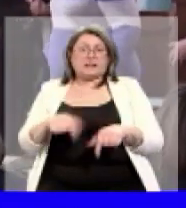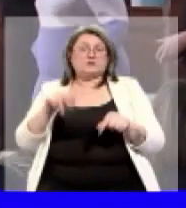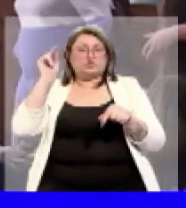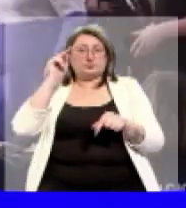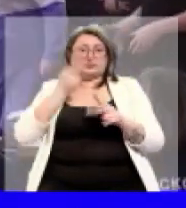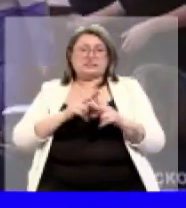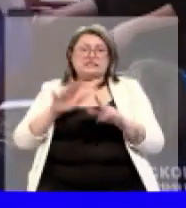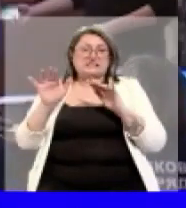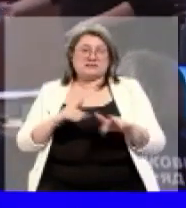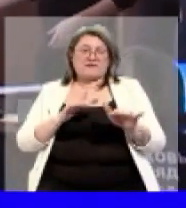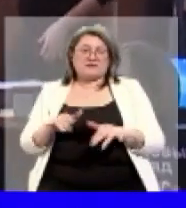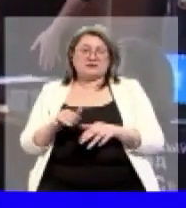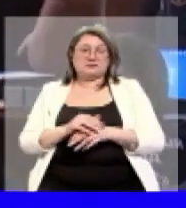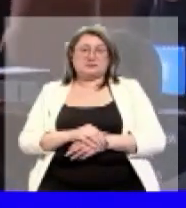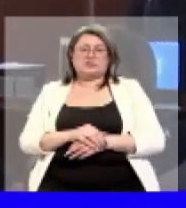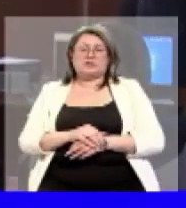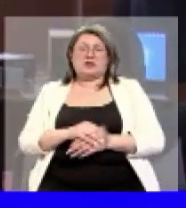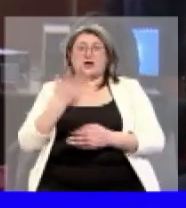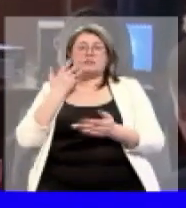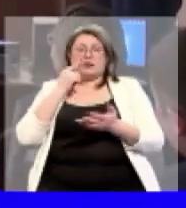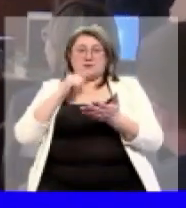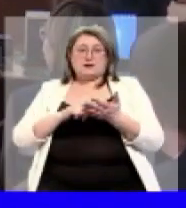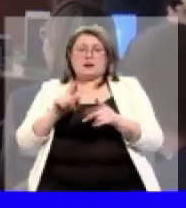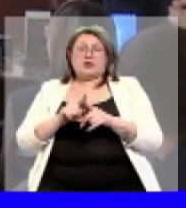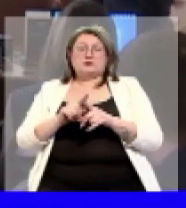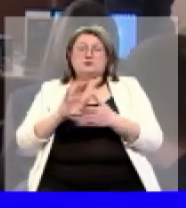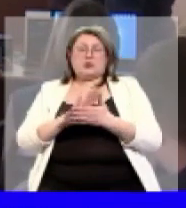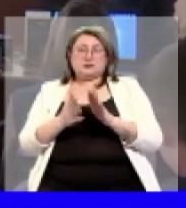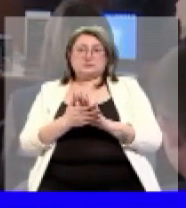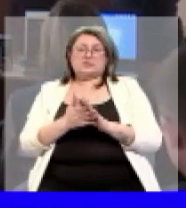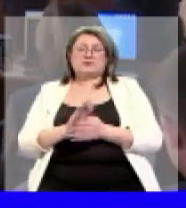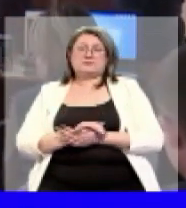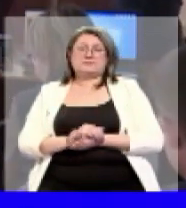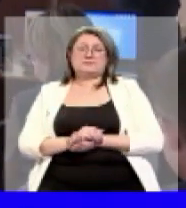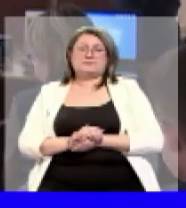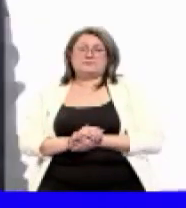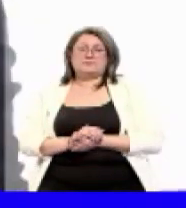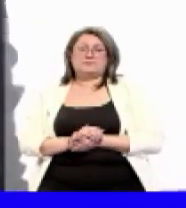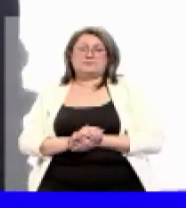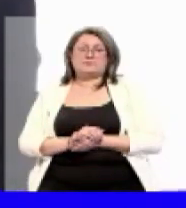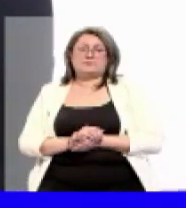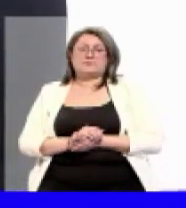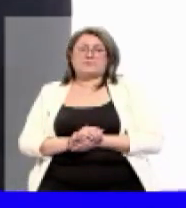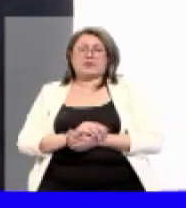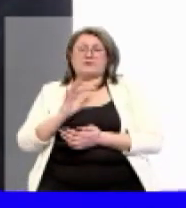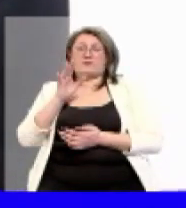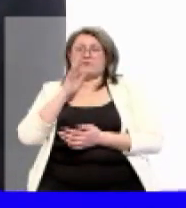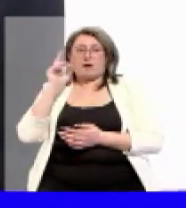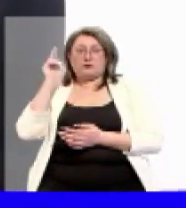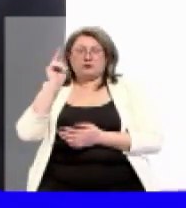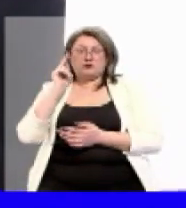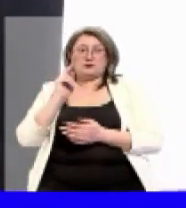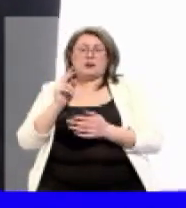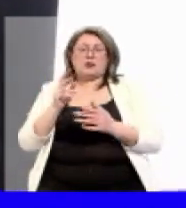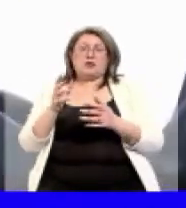қимылдау керектігін үйреніп жатырмыз. Өз білгенімді енді өзіміздің клубтың мүшелеріне үйретем. Оқыту барысында еріктілердің